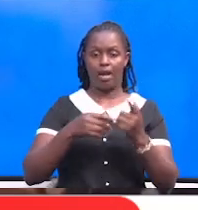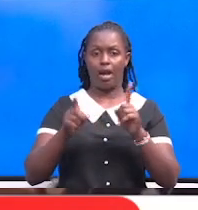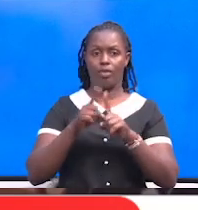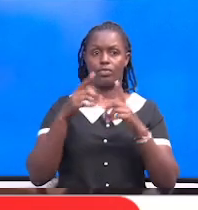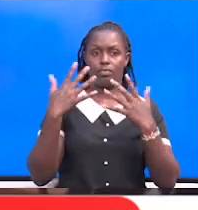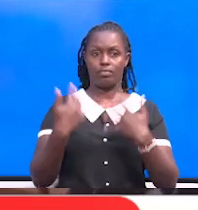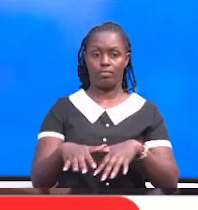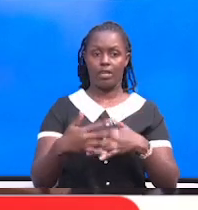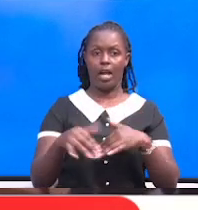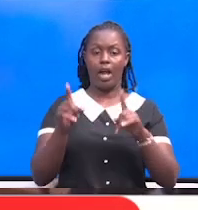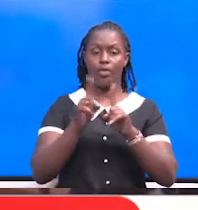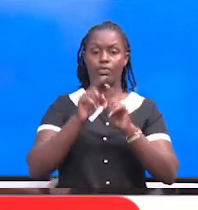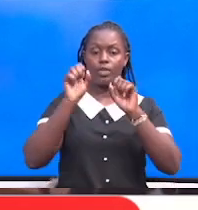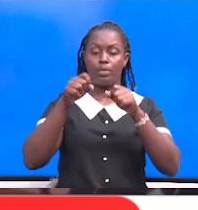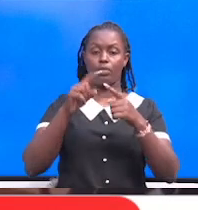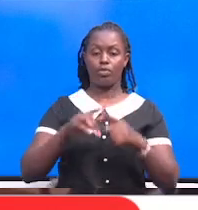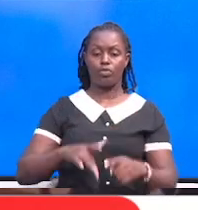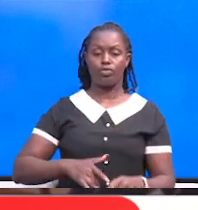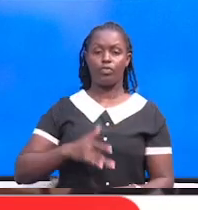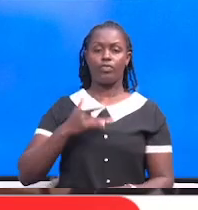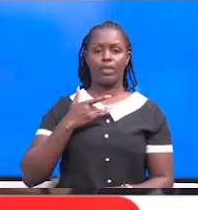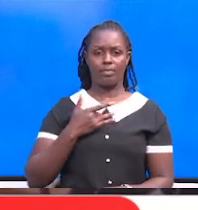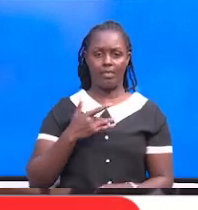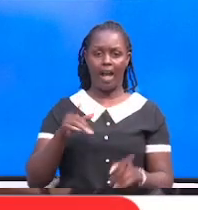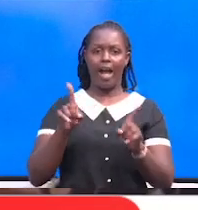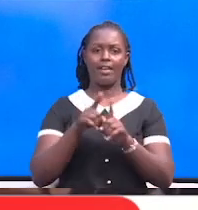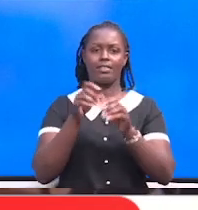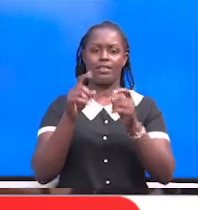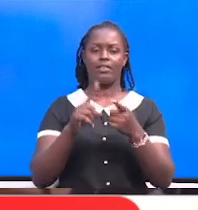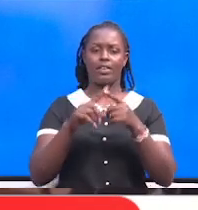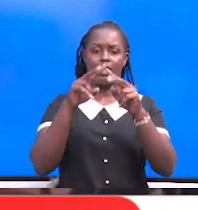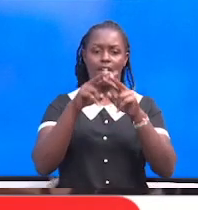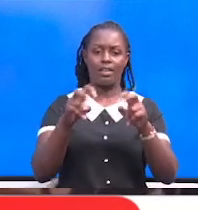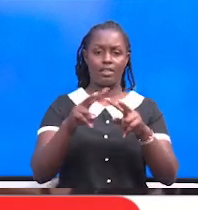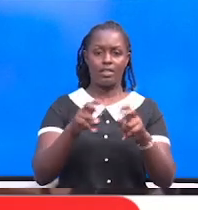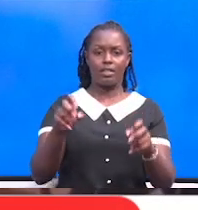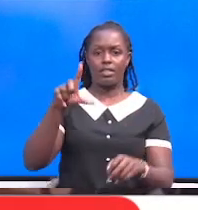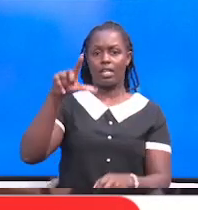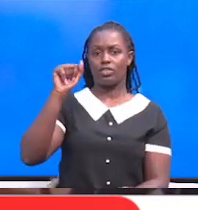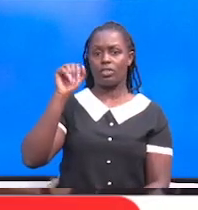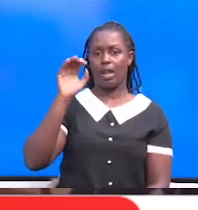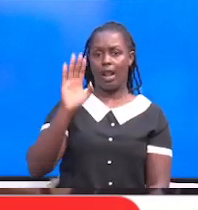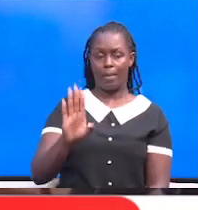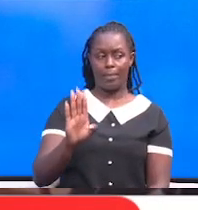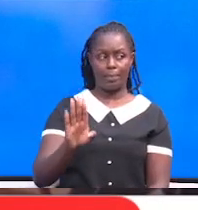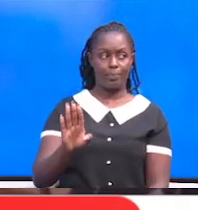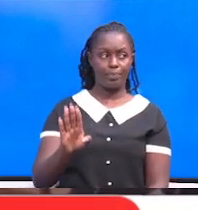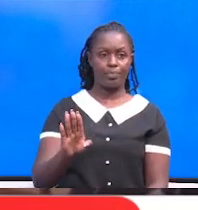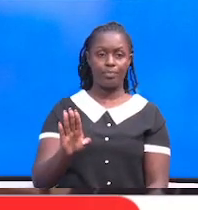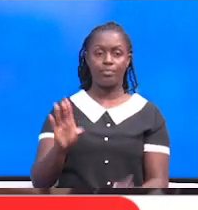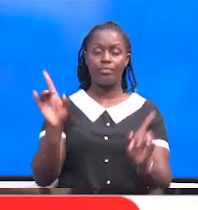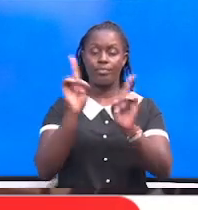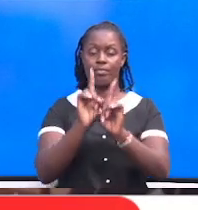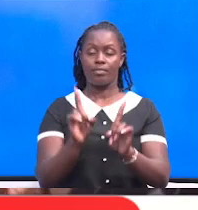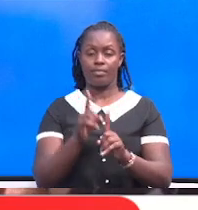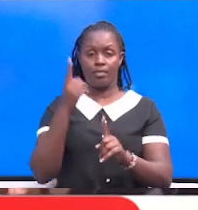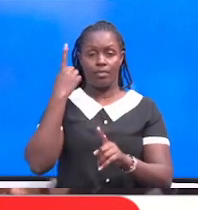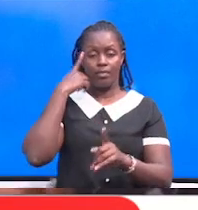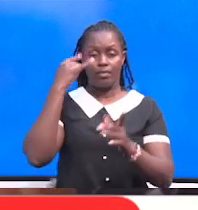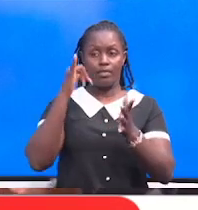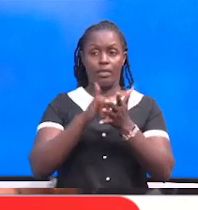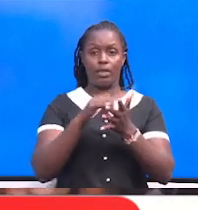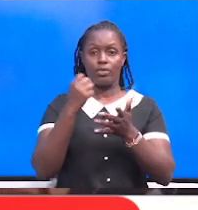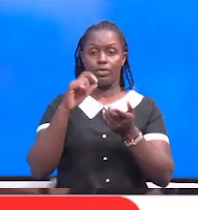are able to feel as if they're in the research labs without being there. So it's quite interesting that you're able to